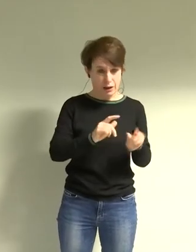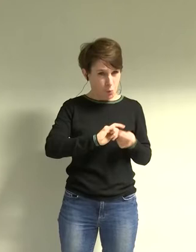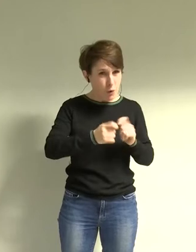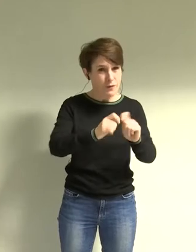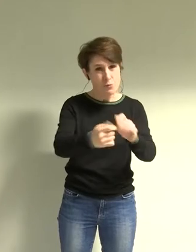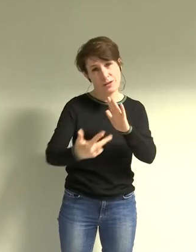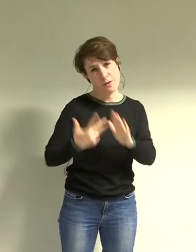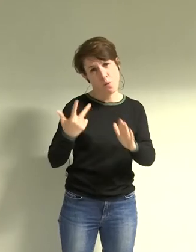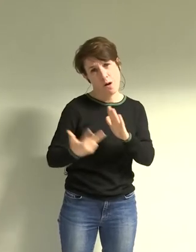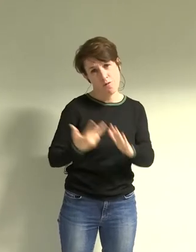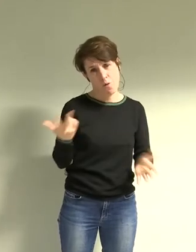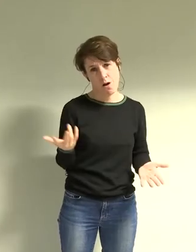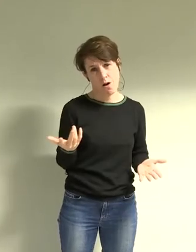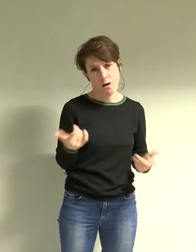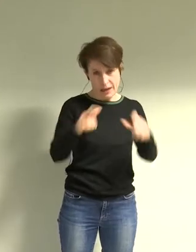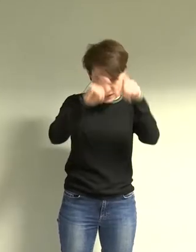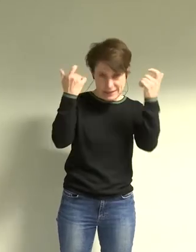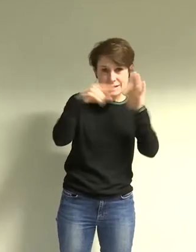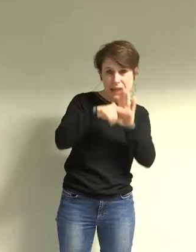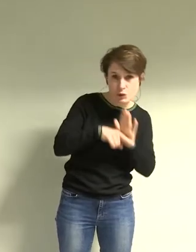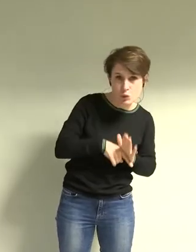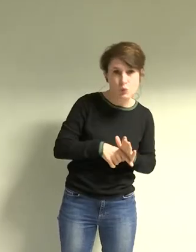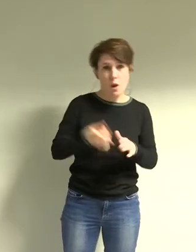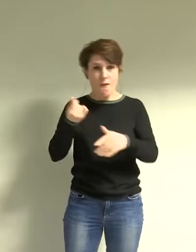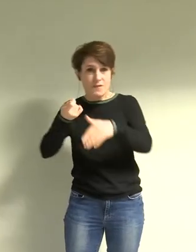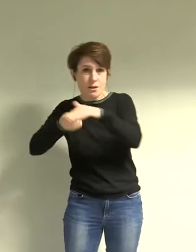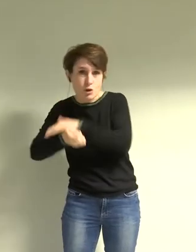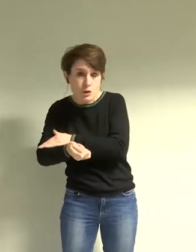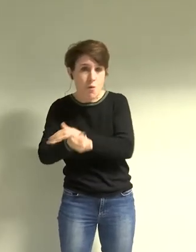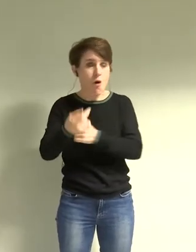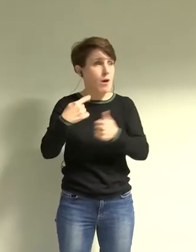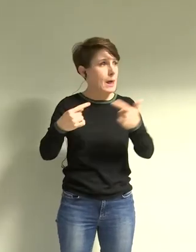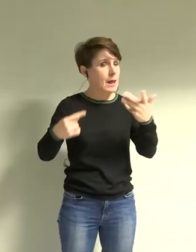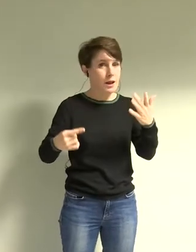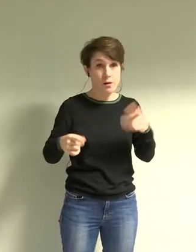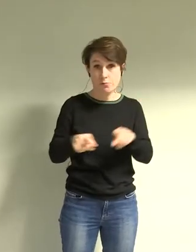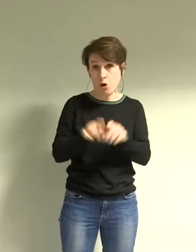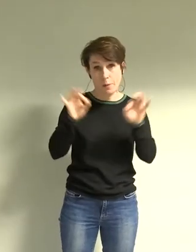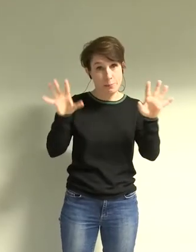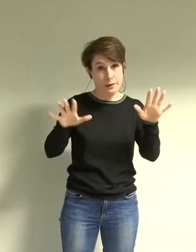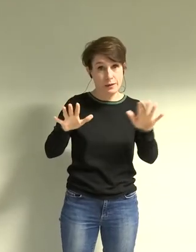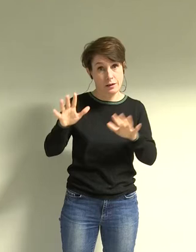les statuts les financements c'est tout à fait soviétique